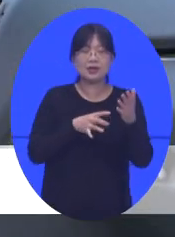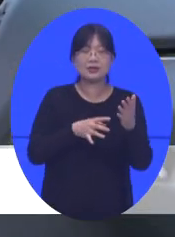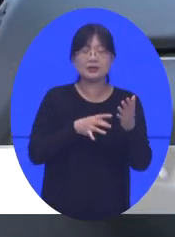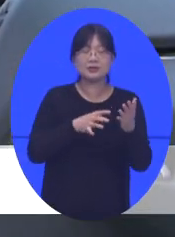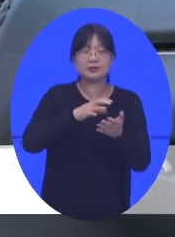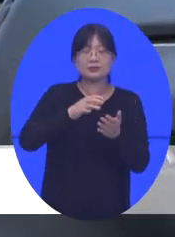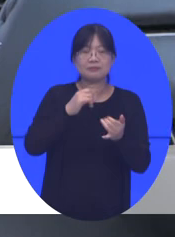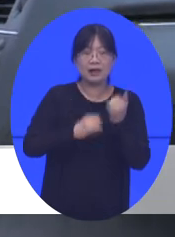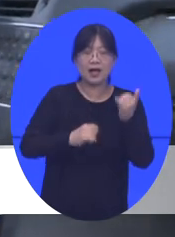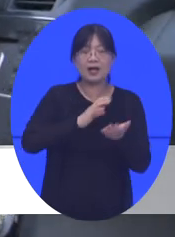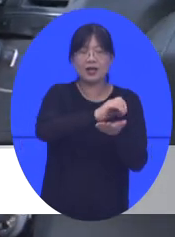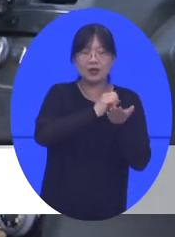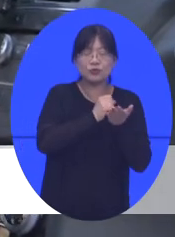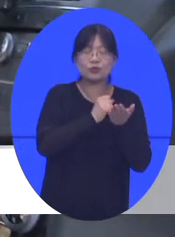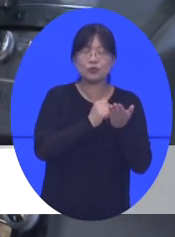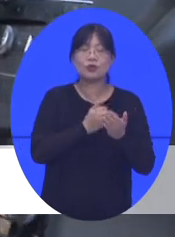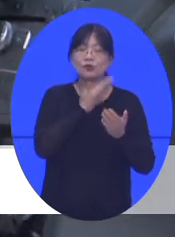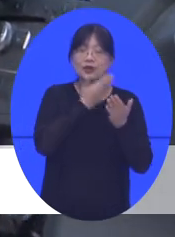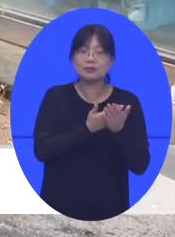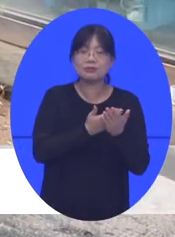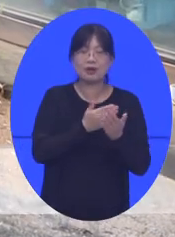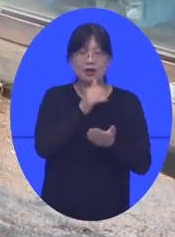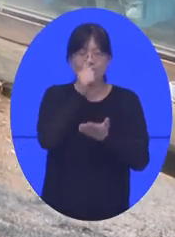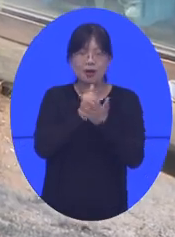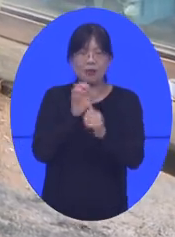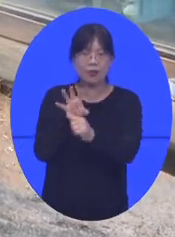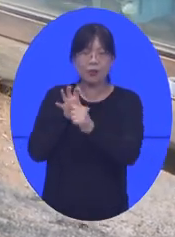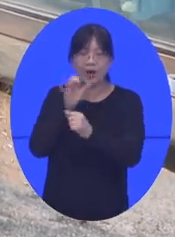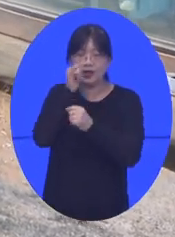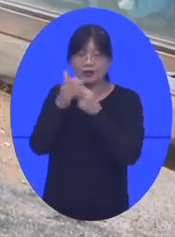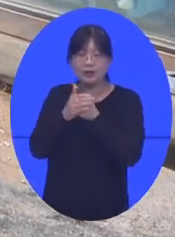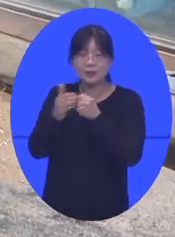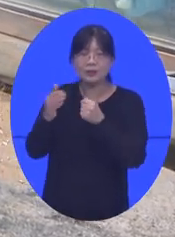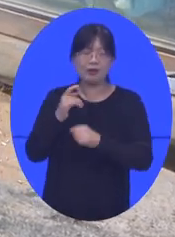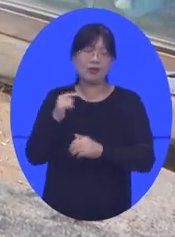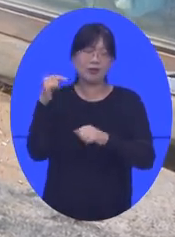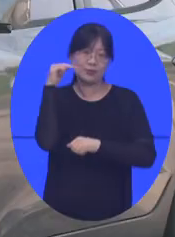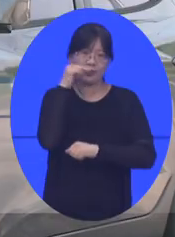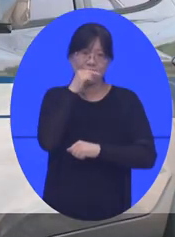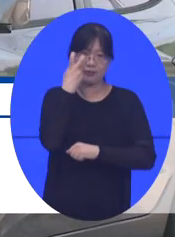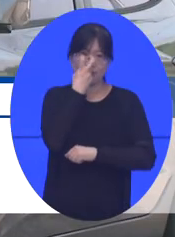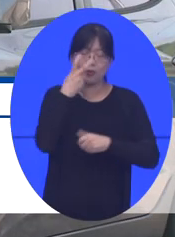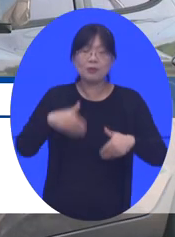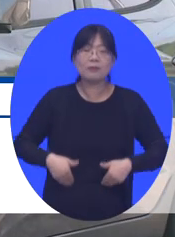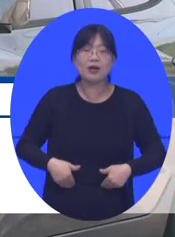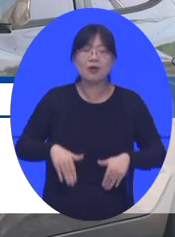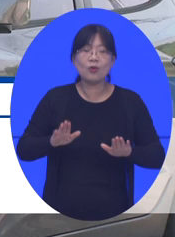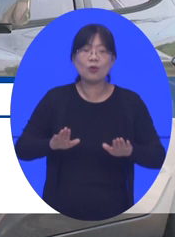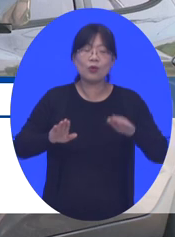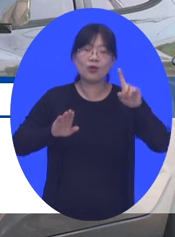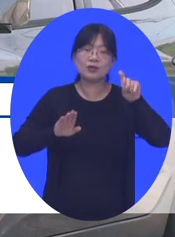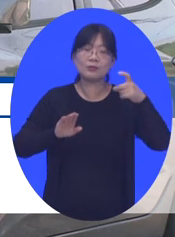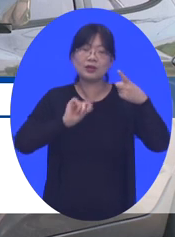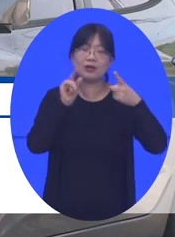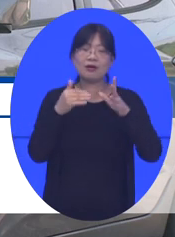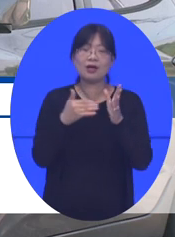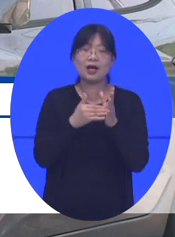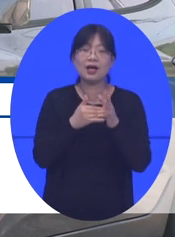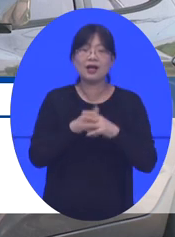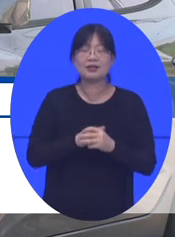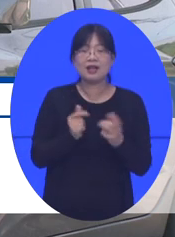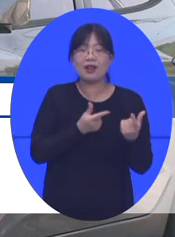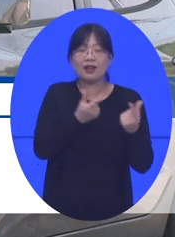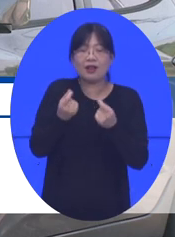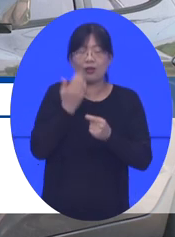중요하지만 뺑소니, 절도 등 범죄에 악용될 수 있어 철저한 단속이 필요합니다. 올 11월까지는 일제